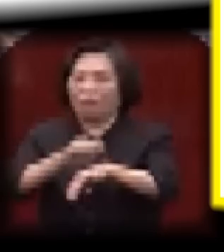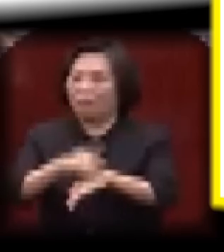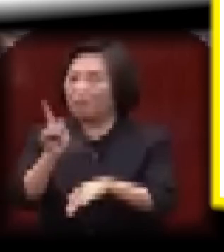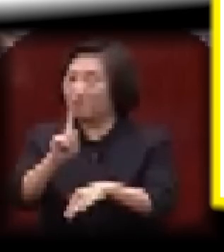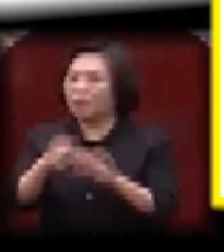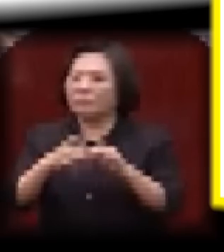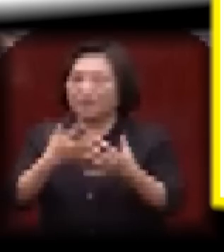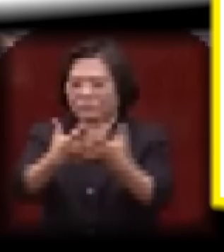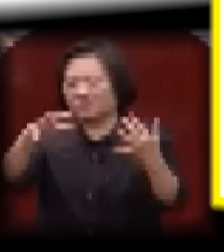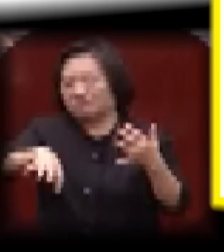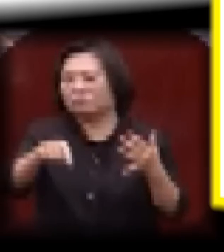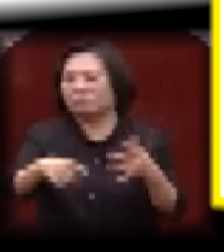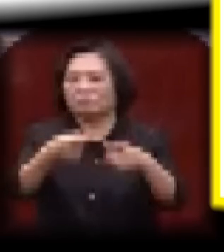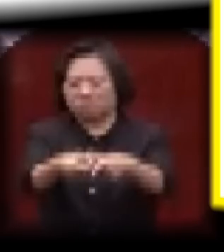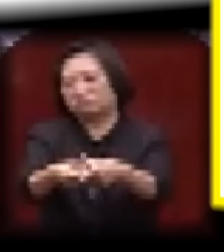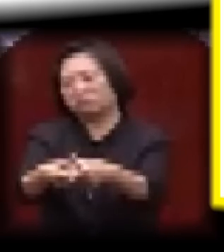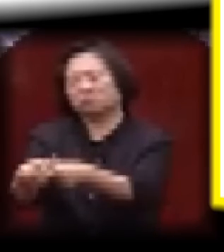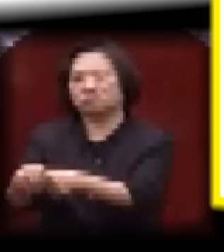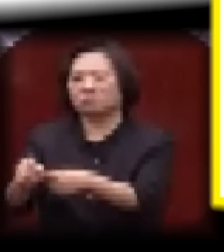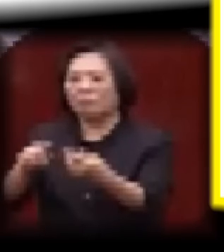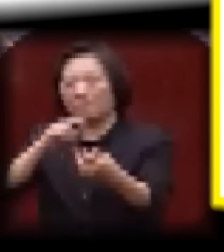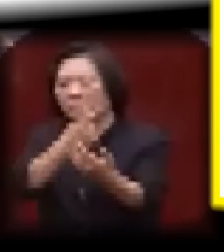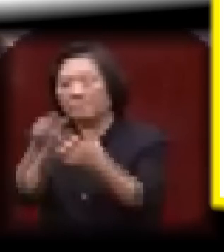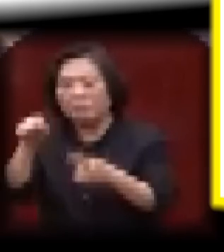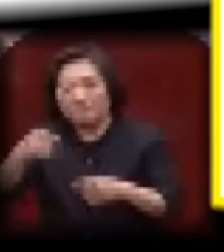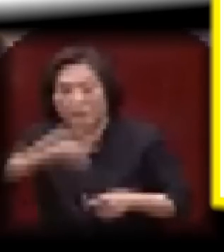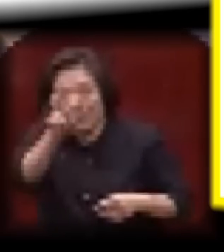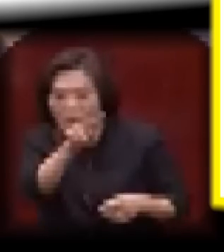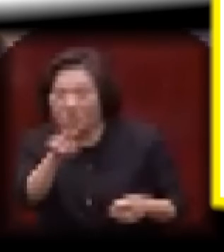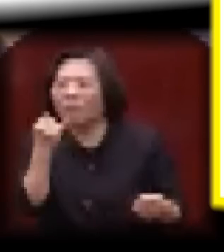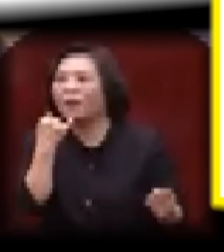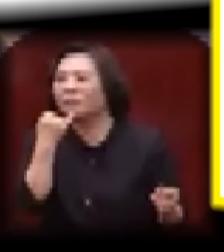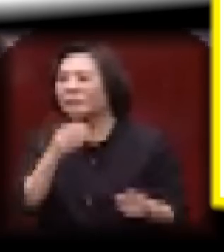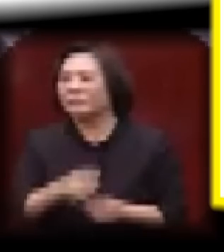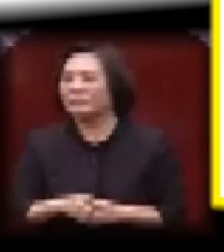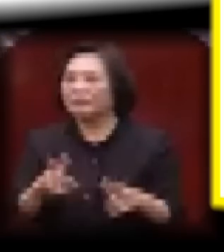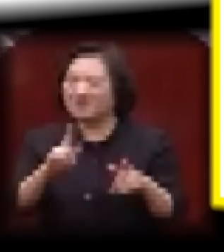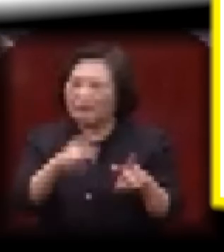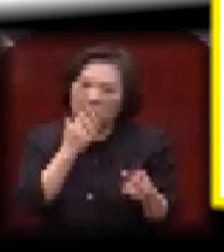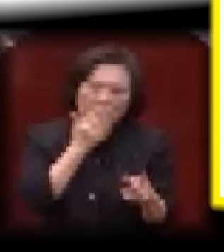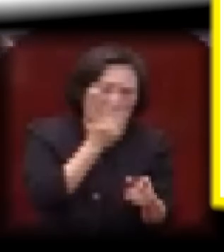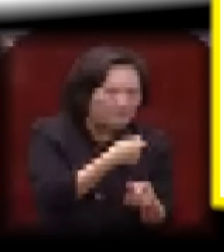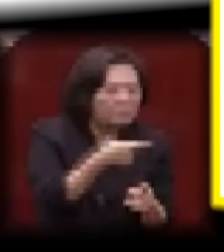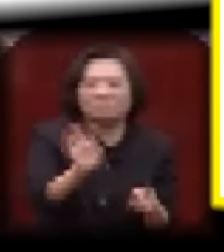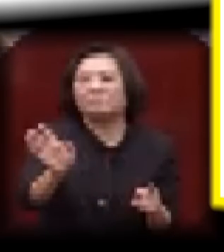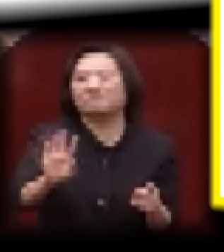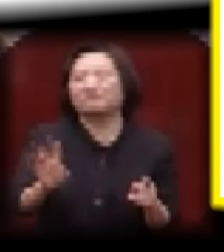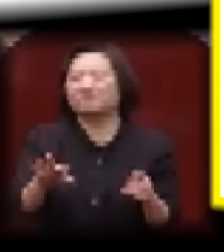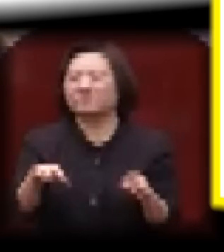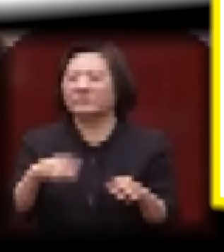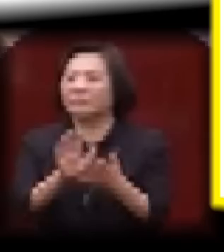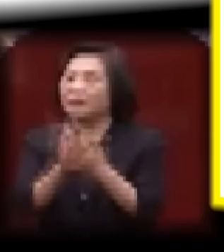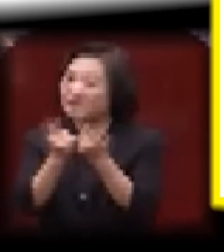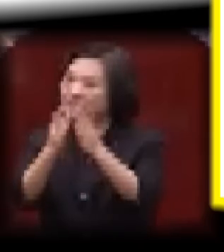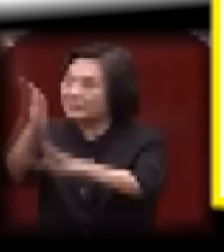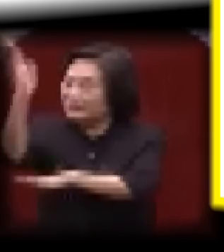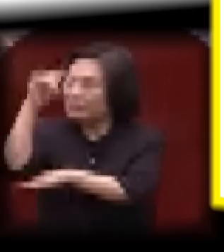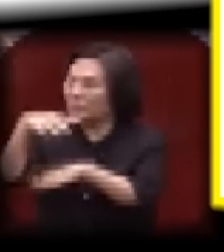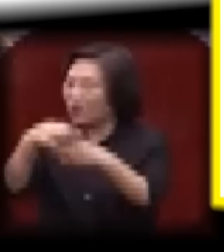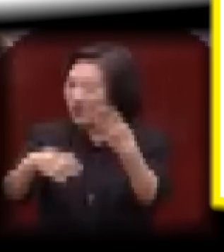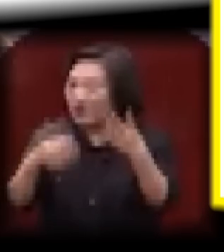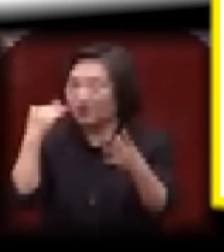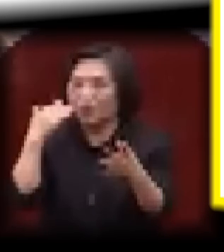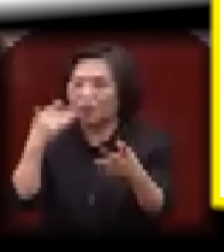台把一切都公开透明。那我们也不希望说这是一个个案，你知道，所以后来我们在台北市政府就有规定超